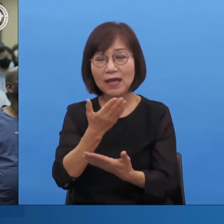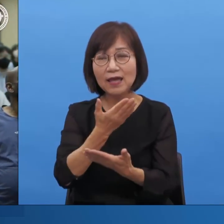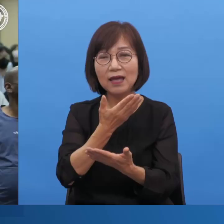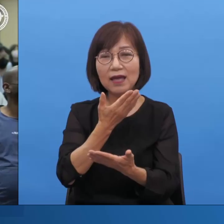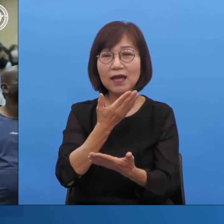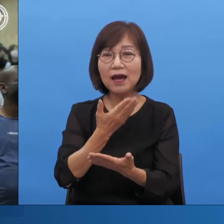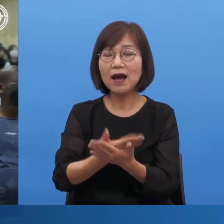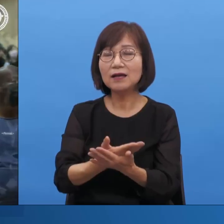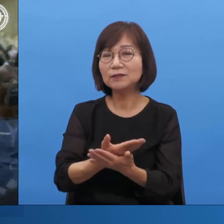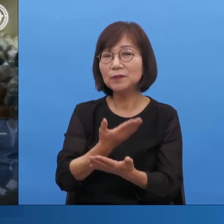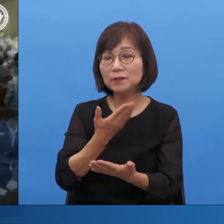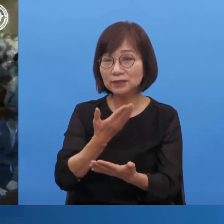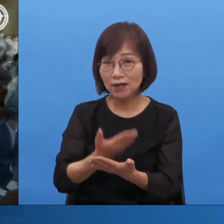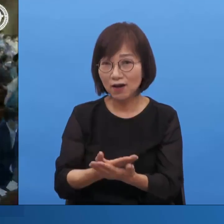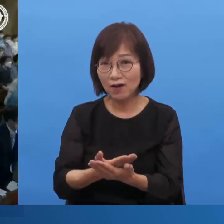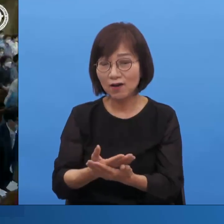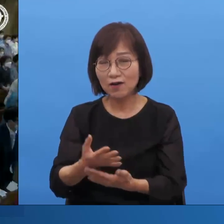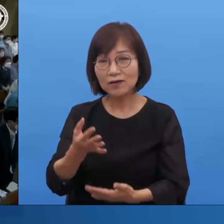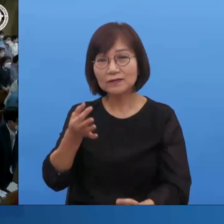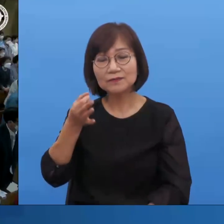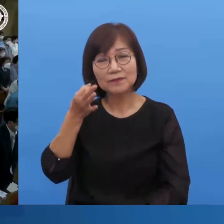오게 하소서.